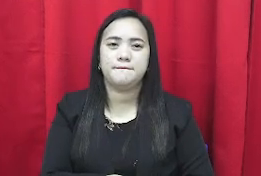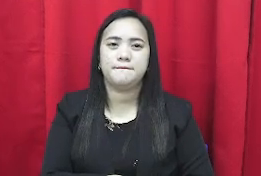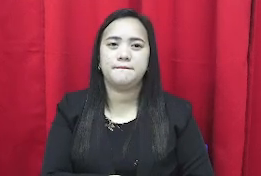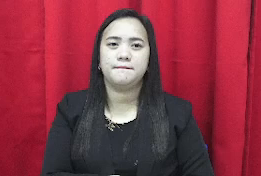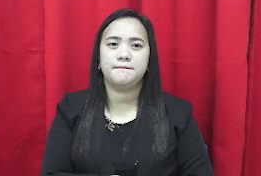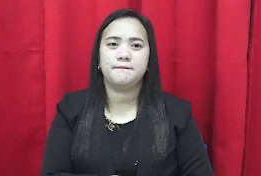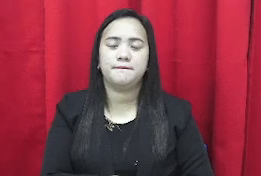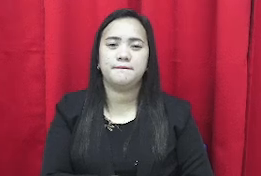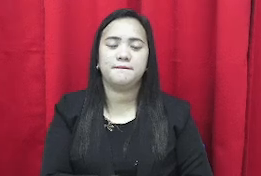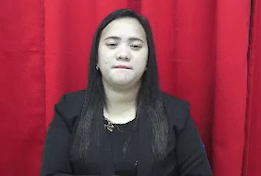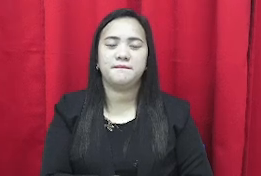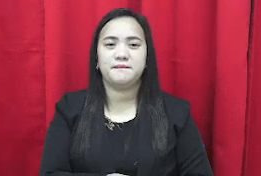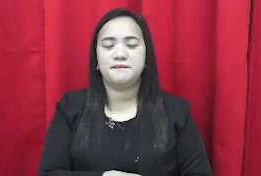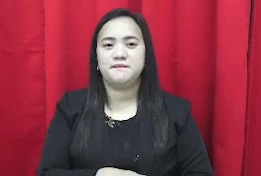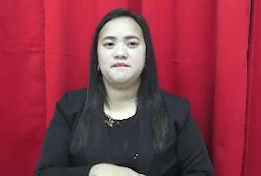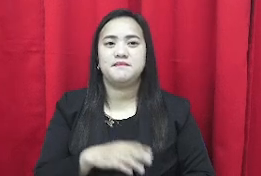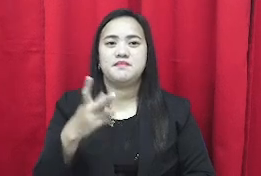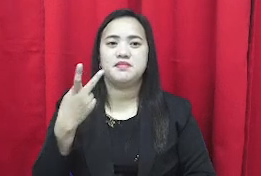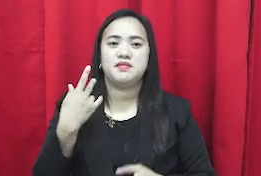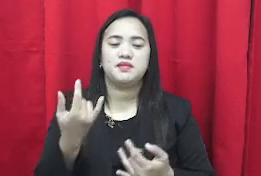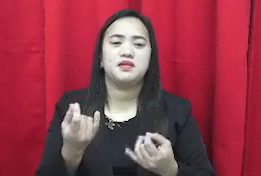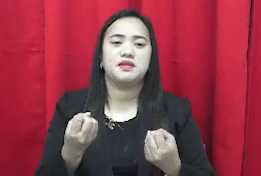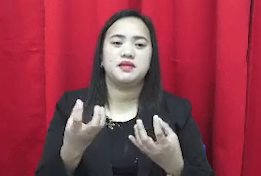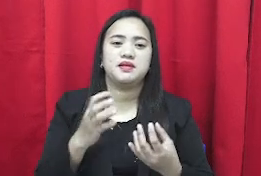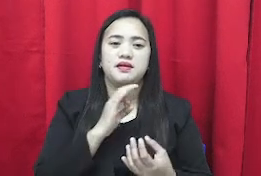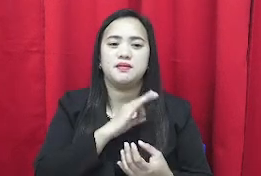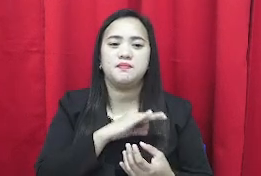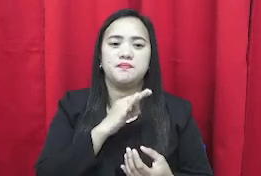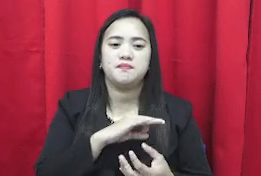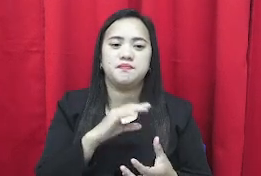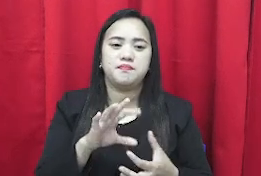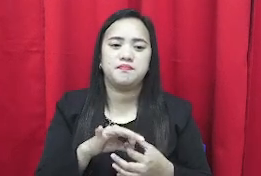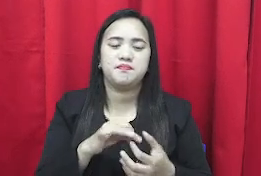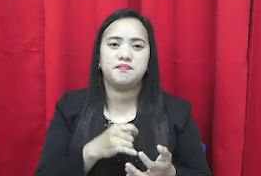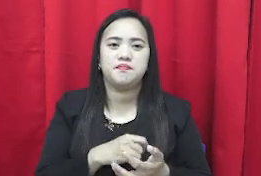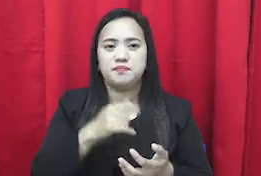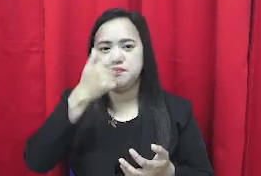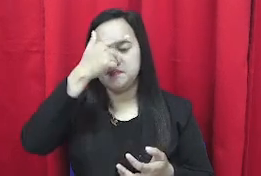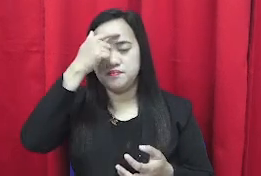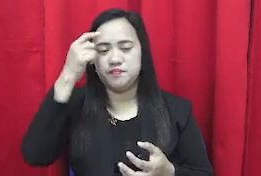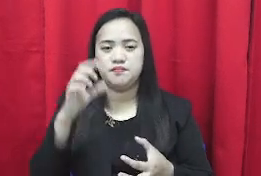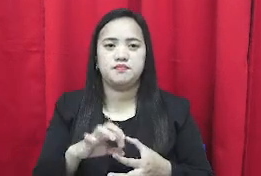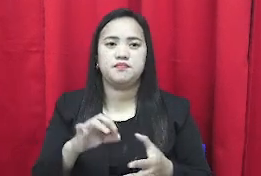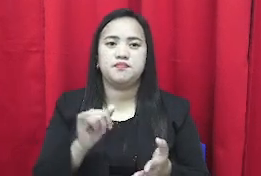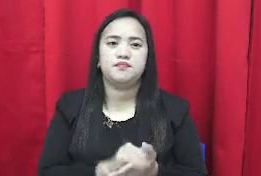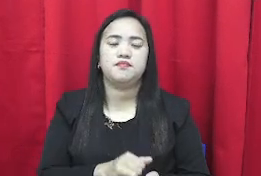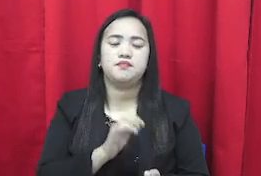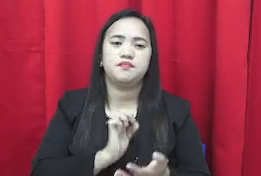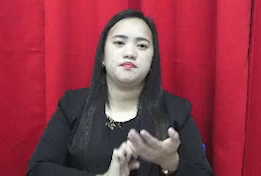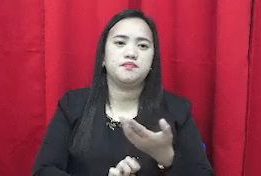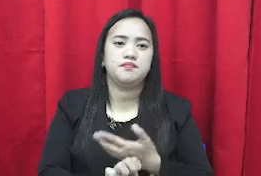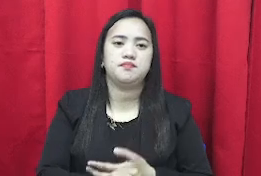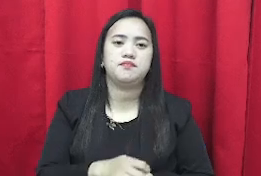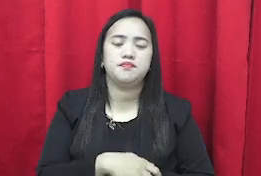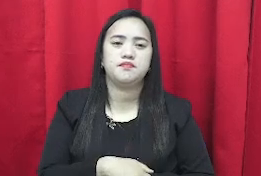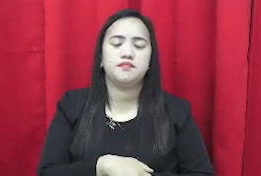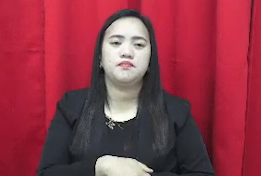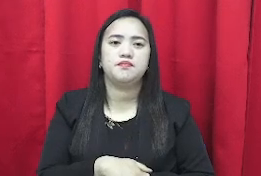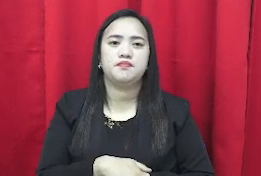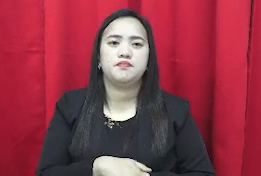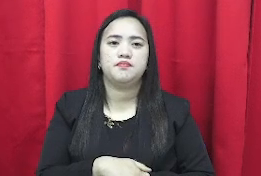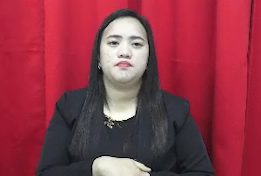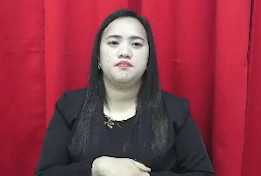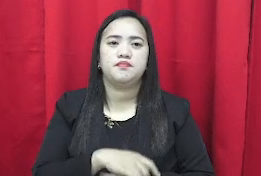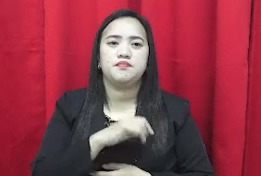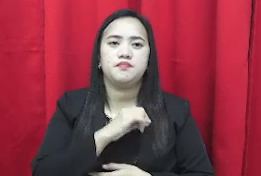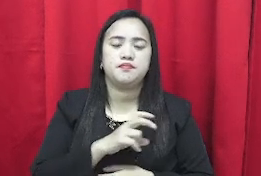kabay o ' ba yung mga benefits ba na ah Dahil sa pinasok ko ang buhay sundalo talagang itinanim